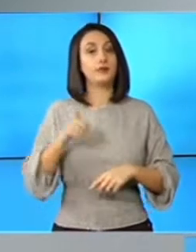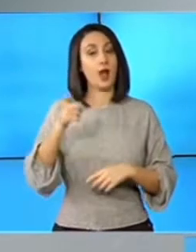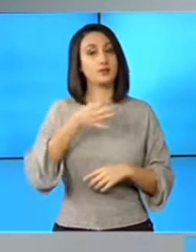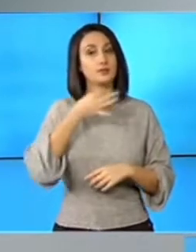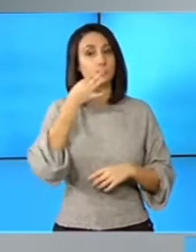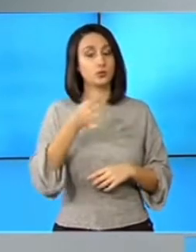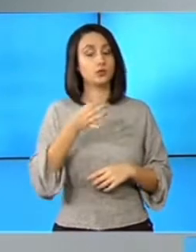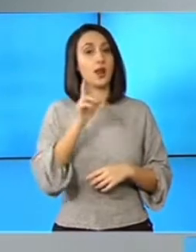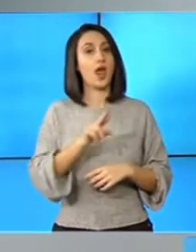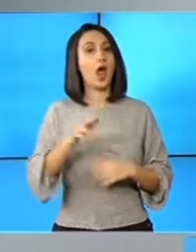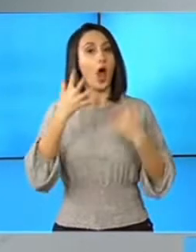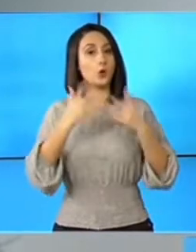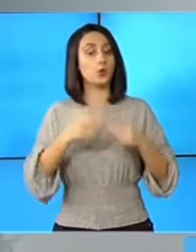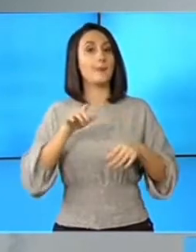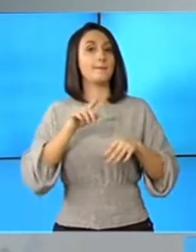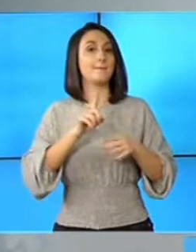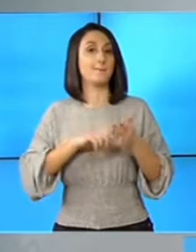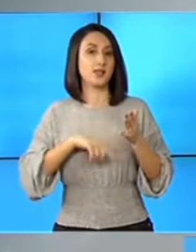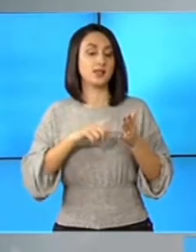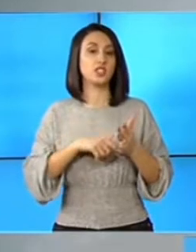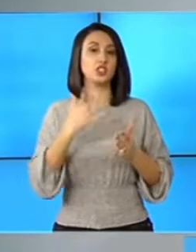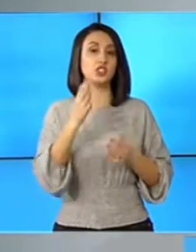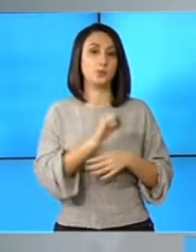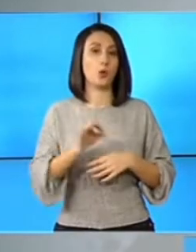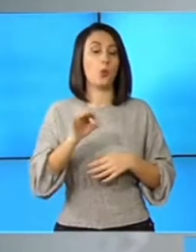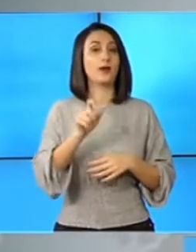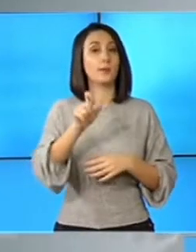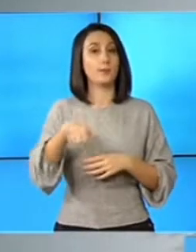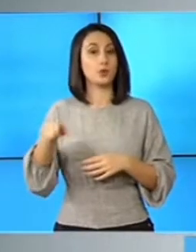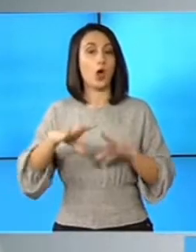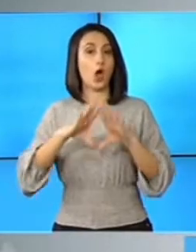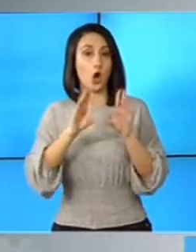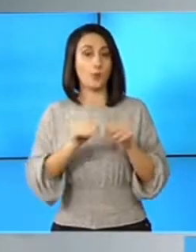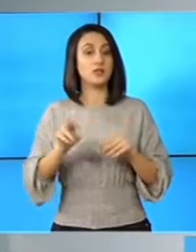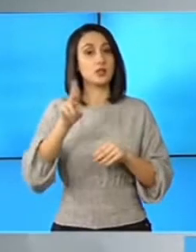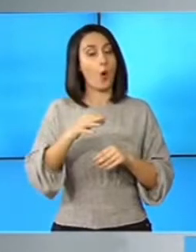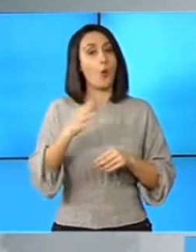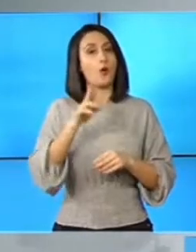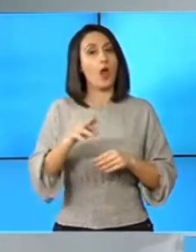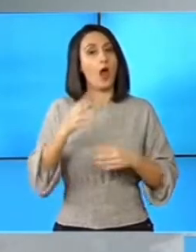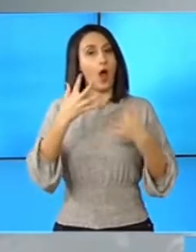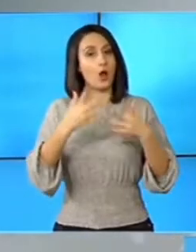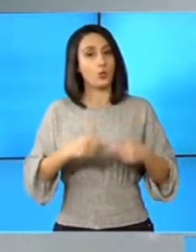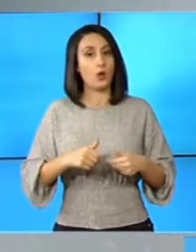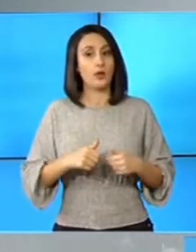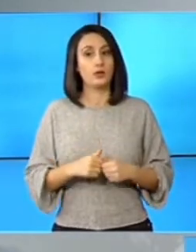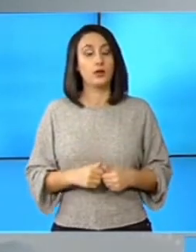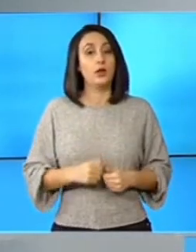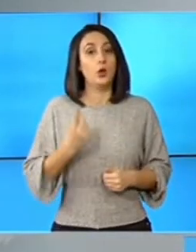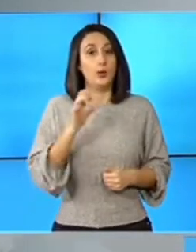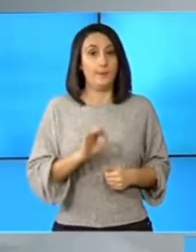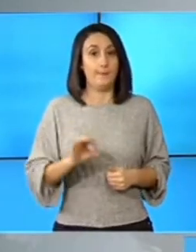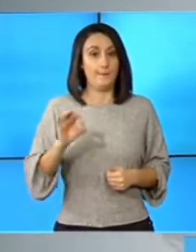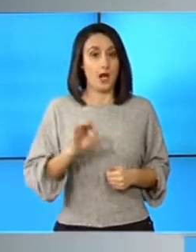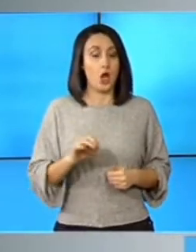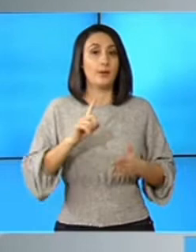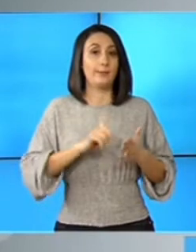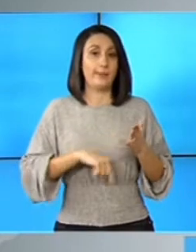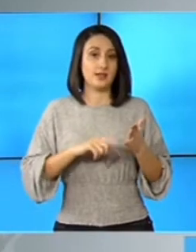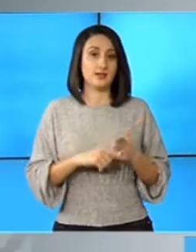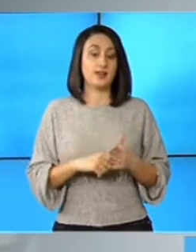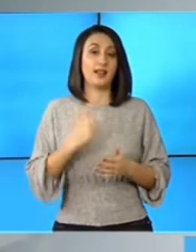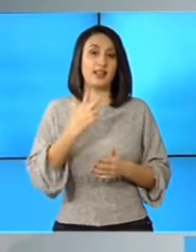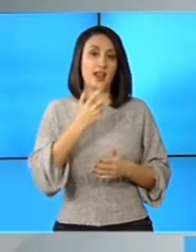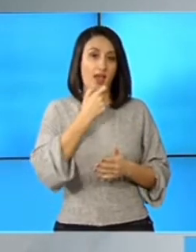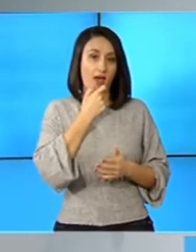spune că se vor recalcula pensiile a peste 5 milioane de români. S-au recalculat aproximativ 1 milion de pensii în